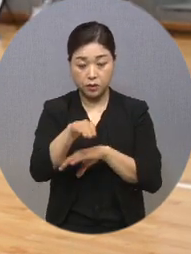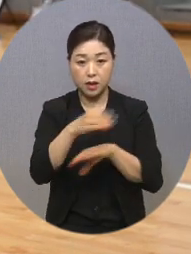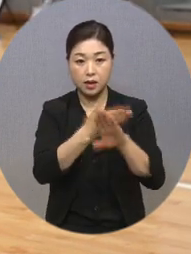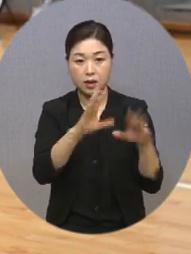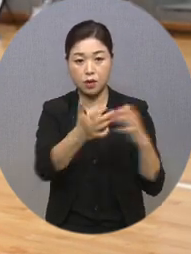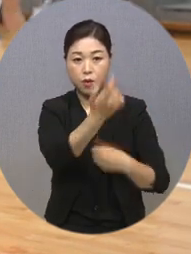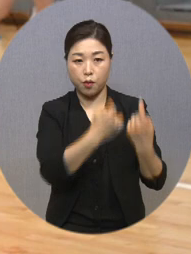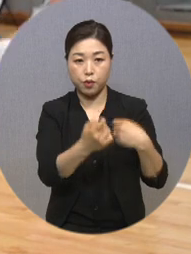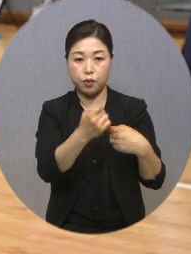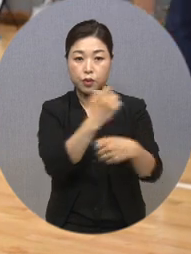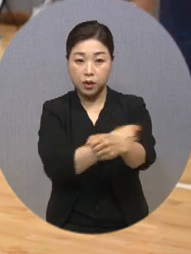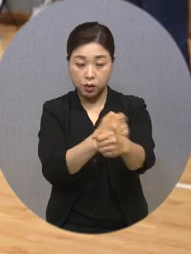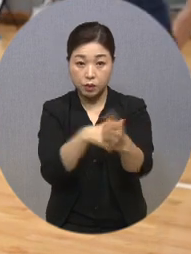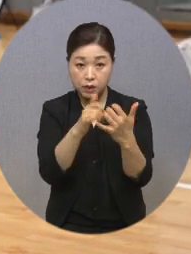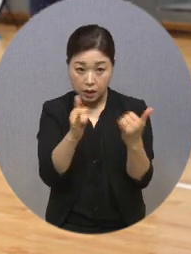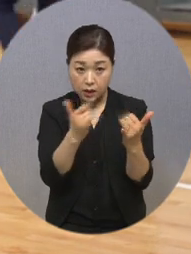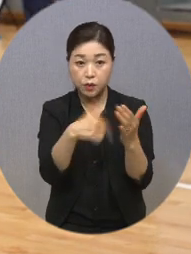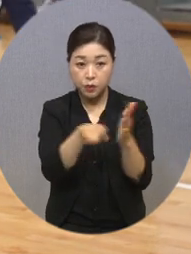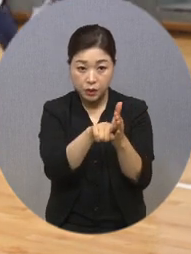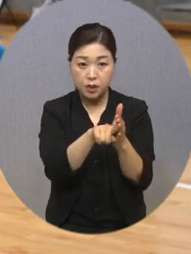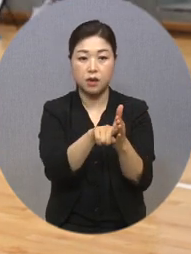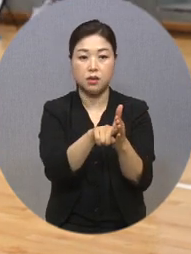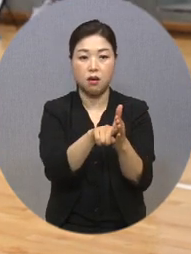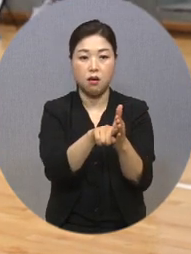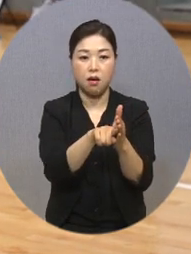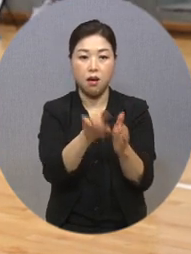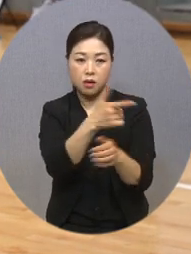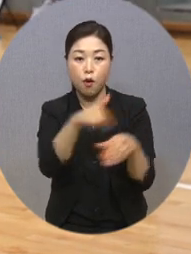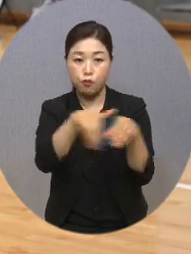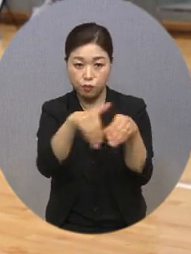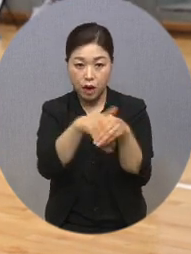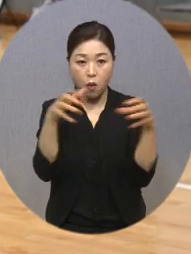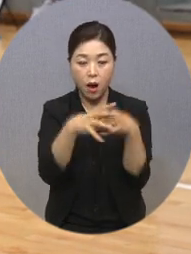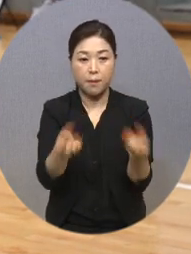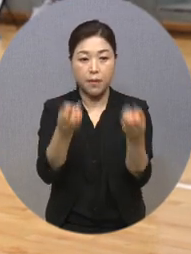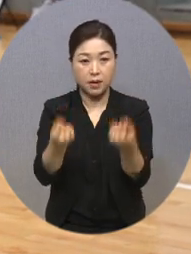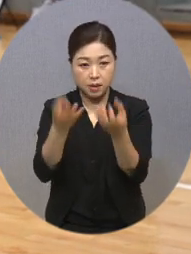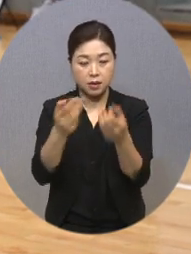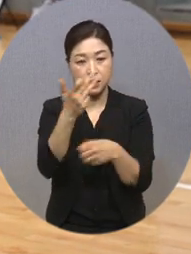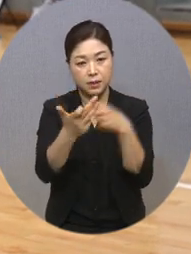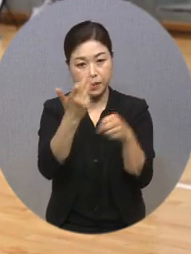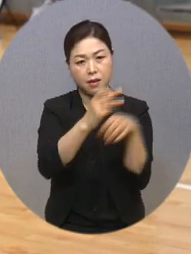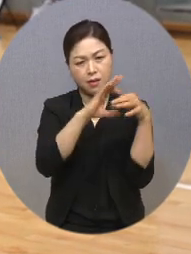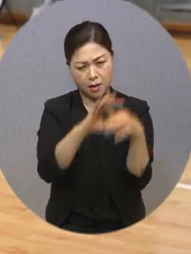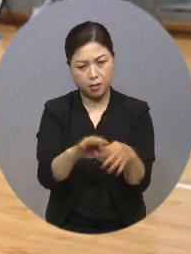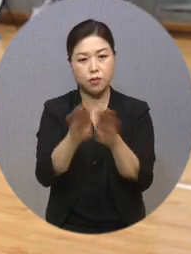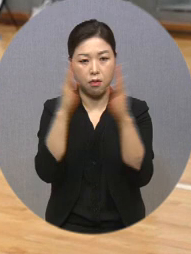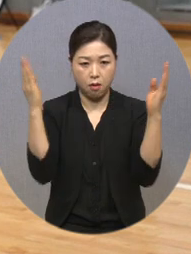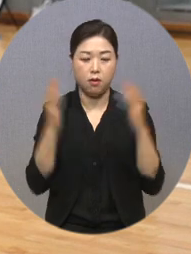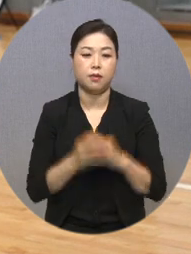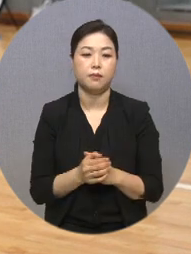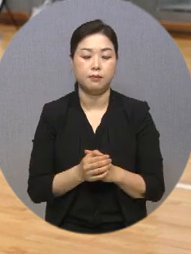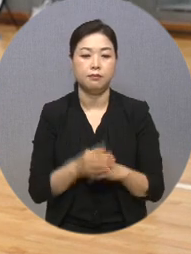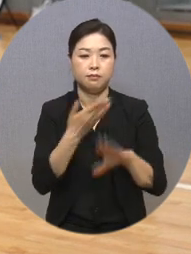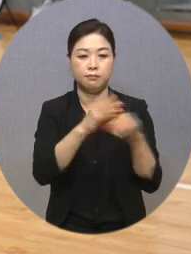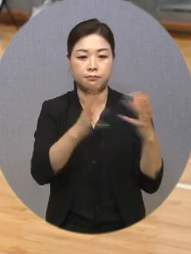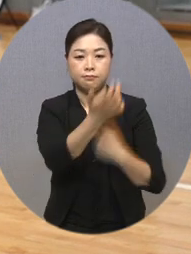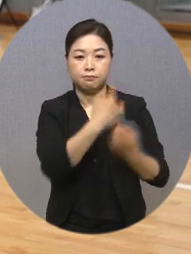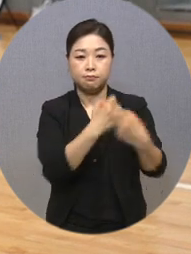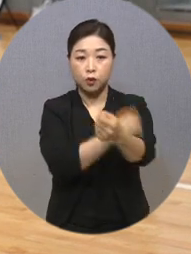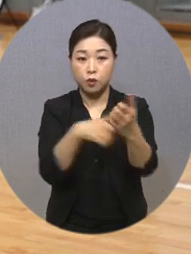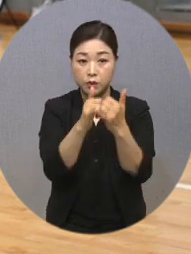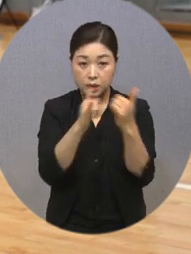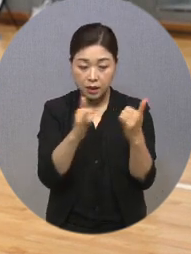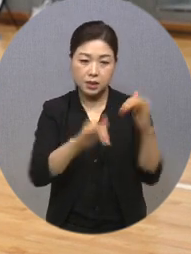노동자 가족을 위한 외국인 노동자 강우 나 화합한마당 행사를 18년째 개최하면서 외국인 노동자들에